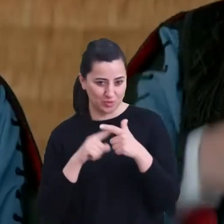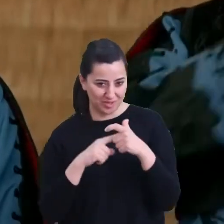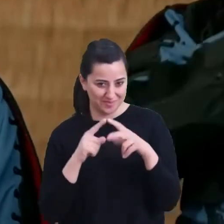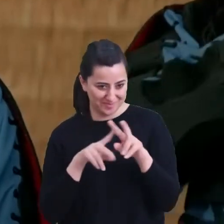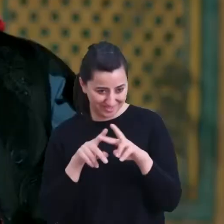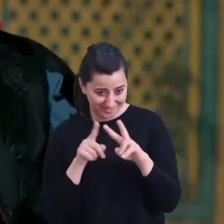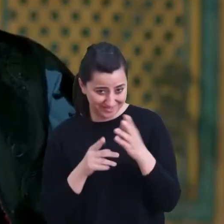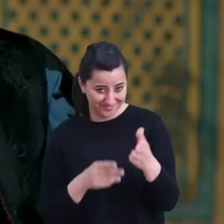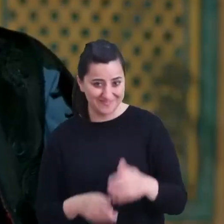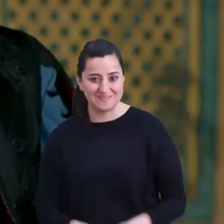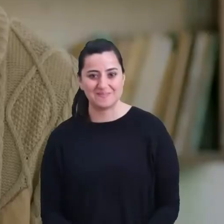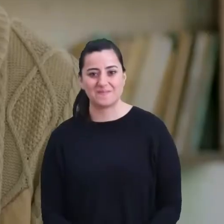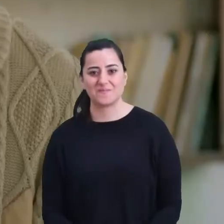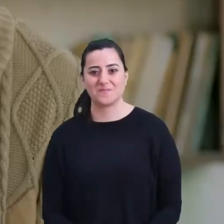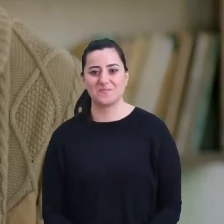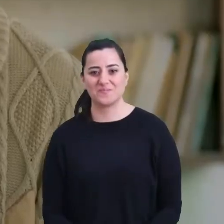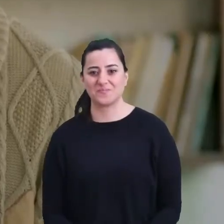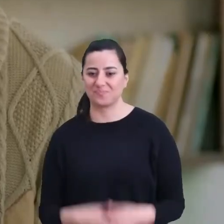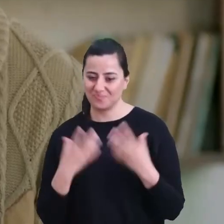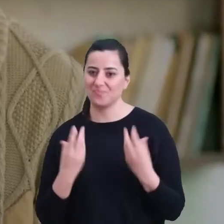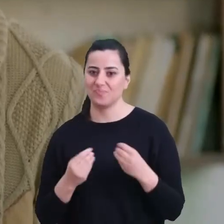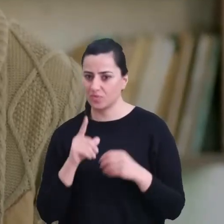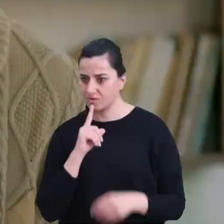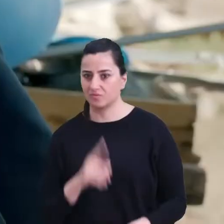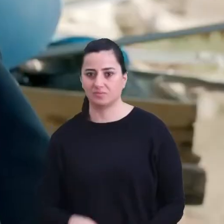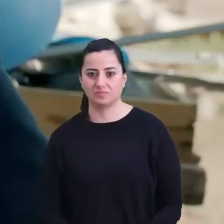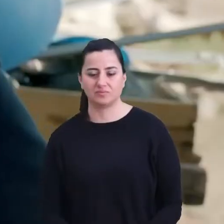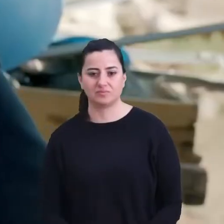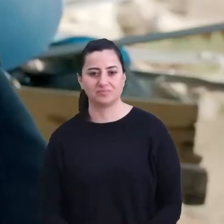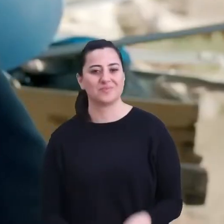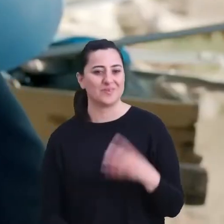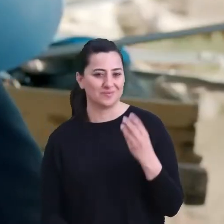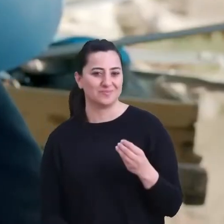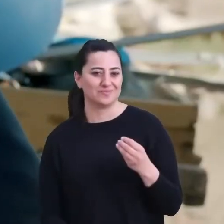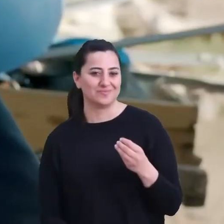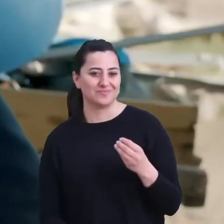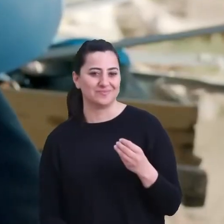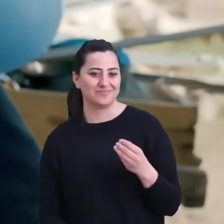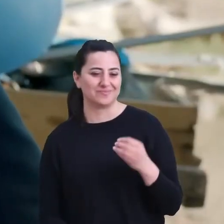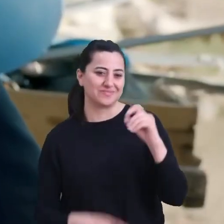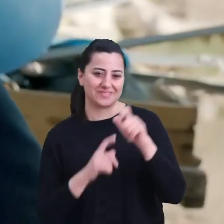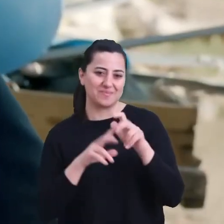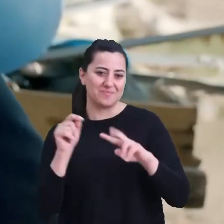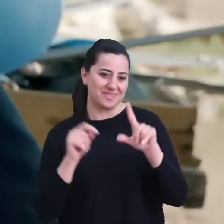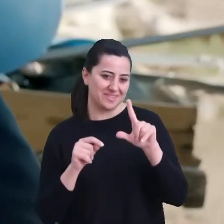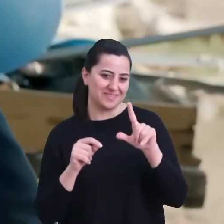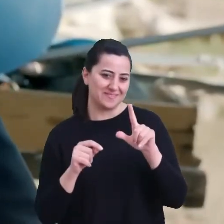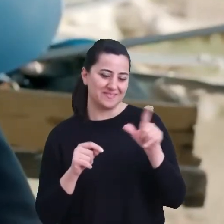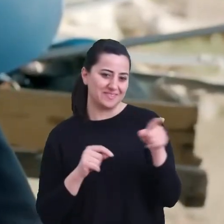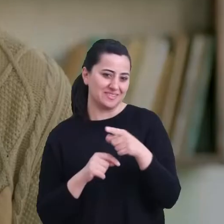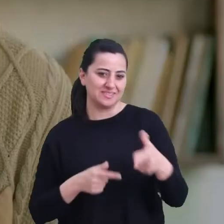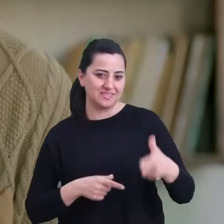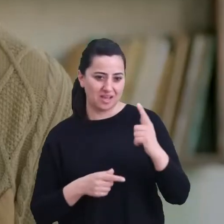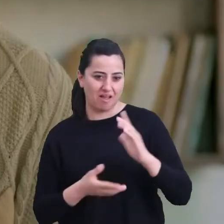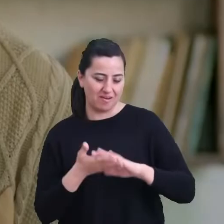herhalde. Emin güldü. Aynen. İsmail sus dedi Emin'e. O zaman Cemil'le Emin de onun silah